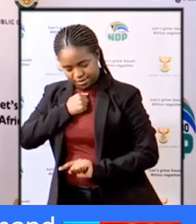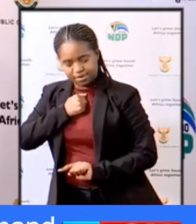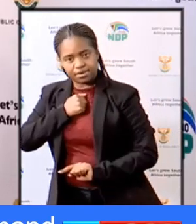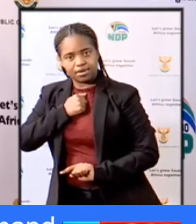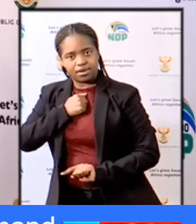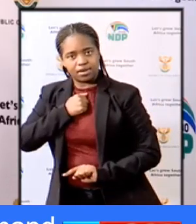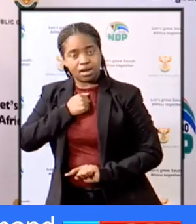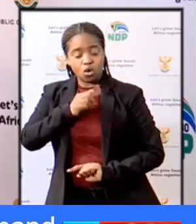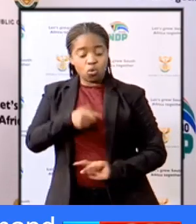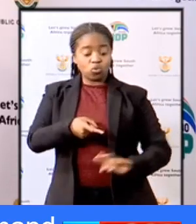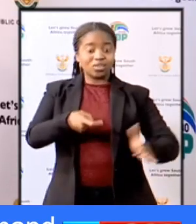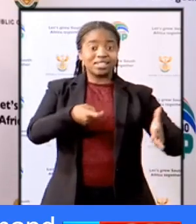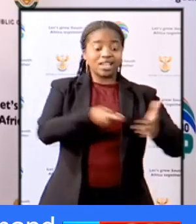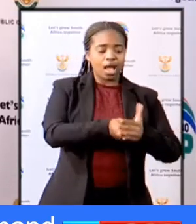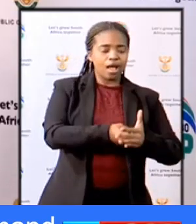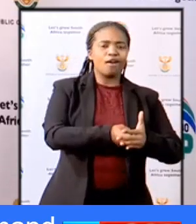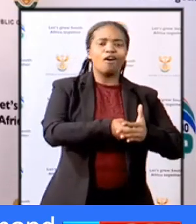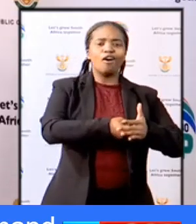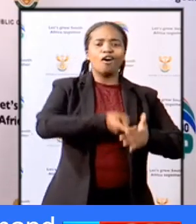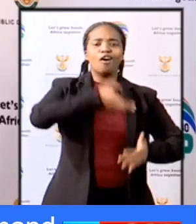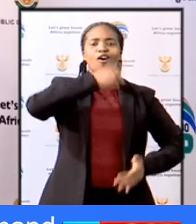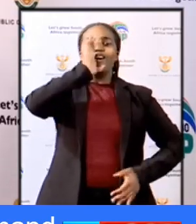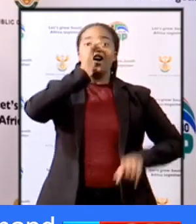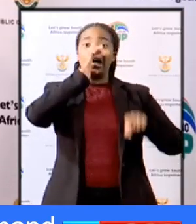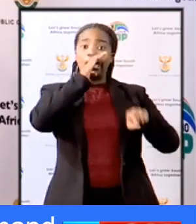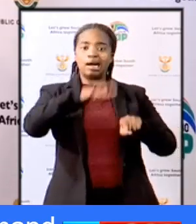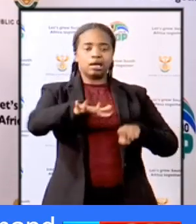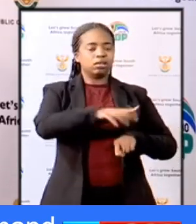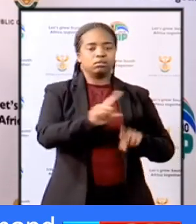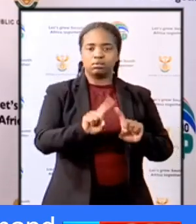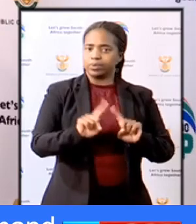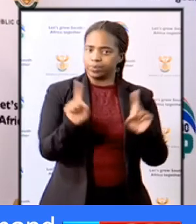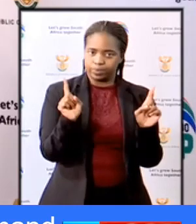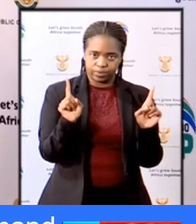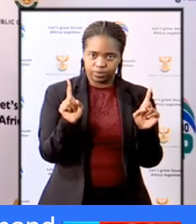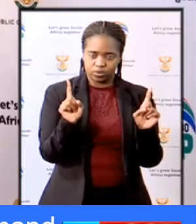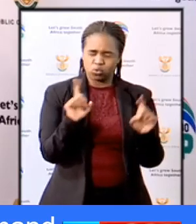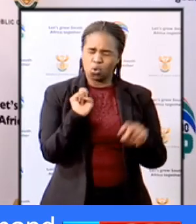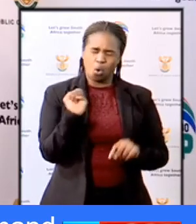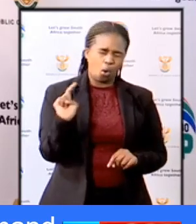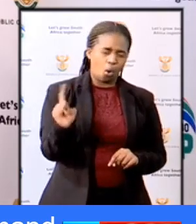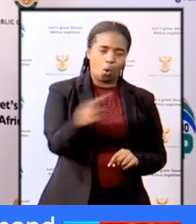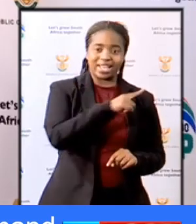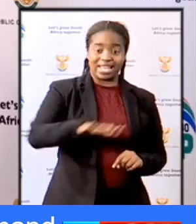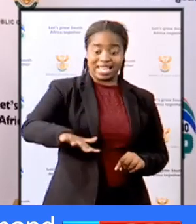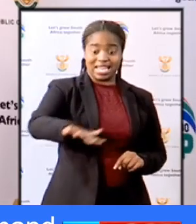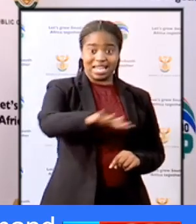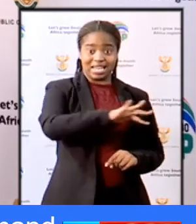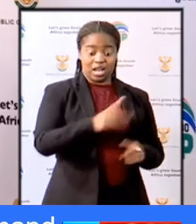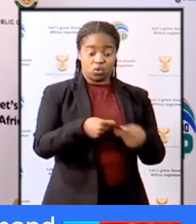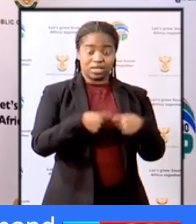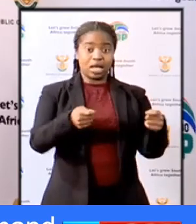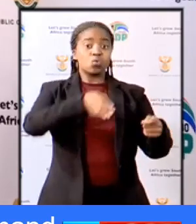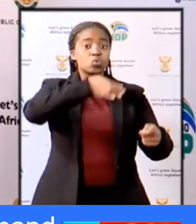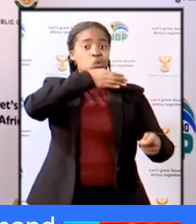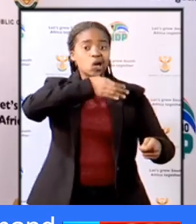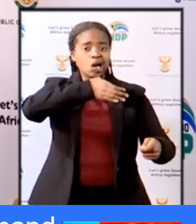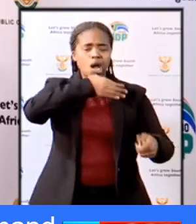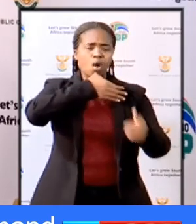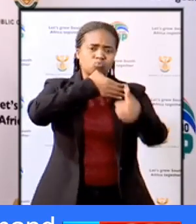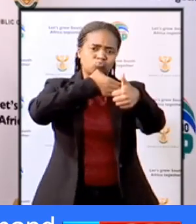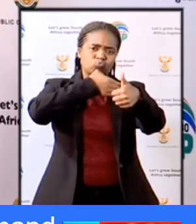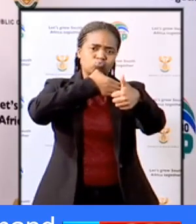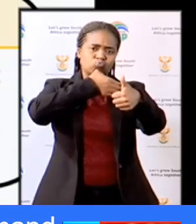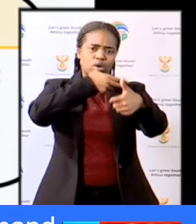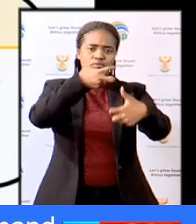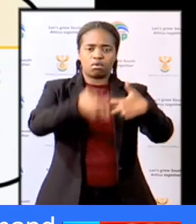Awuvunyelwe ukuthenga ukuphuzele lapho. Zonke indawo ezithengisa utshwala zizovumela ukuthi zibuthengise.